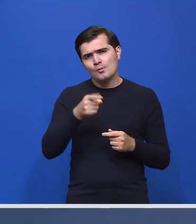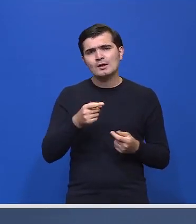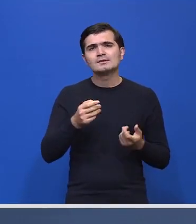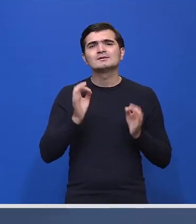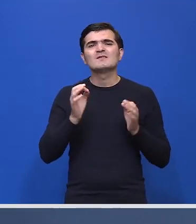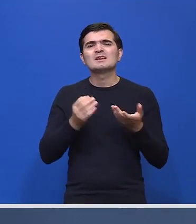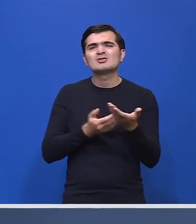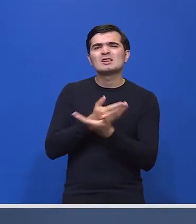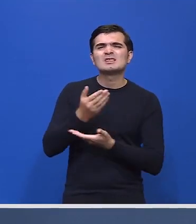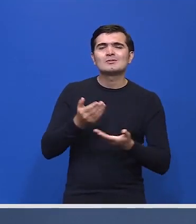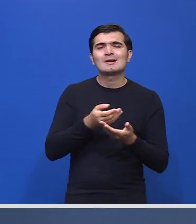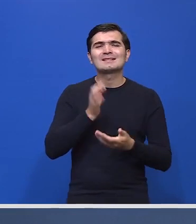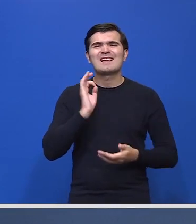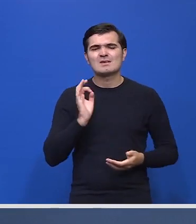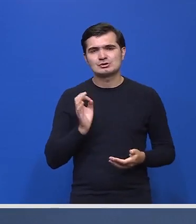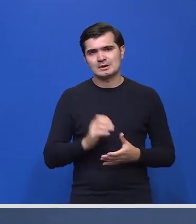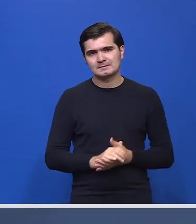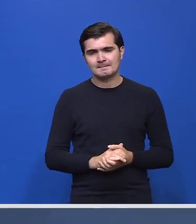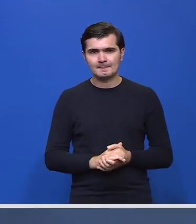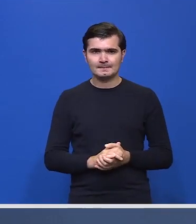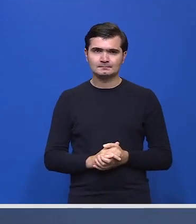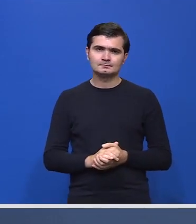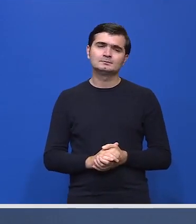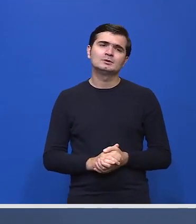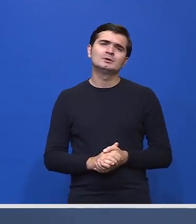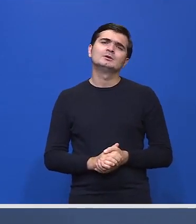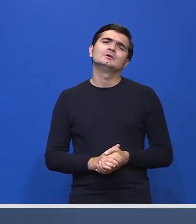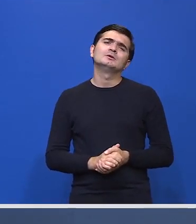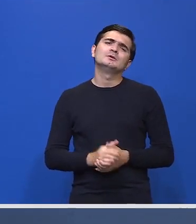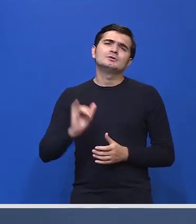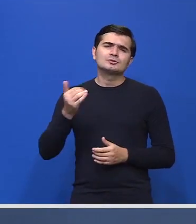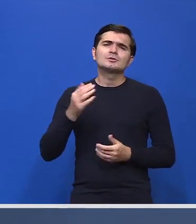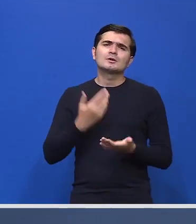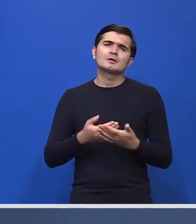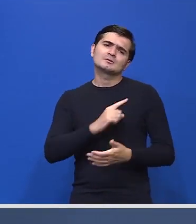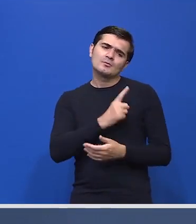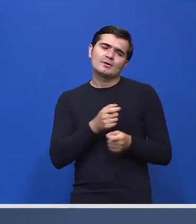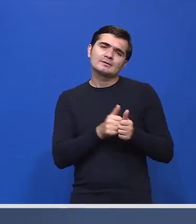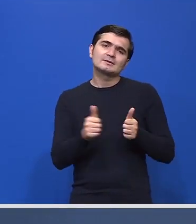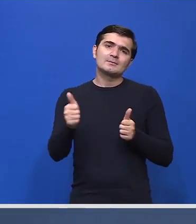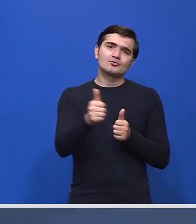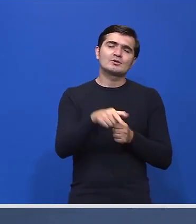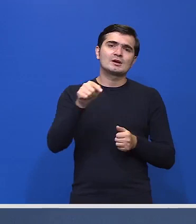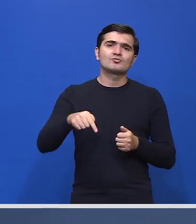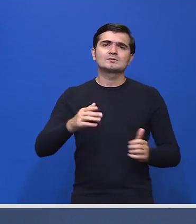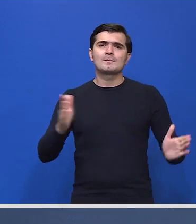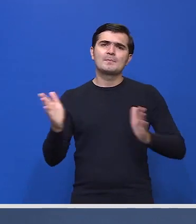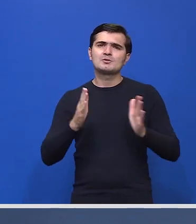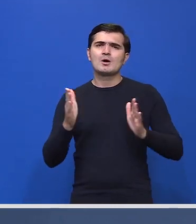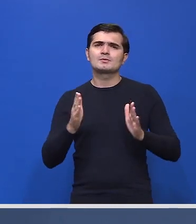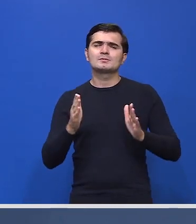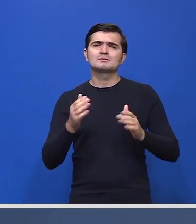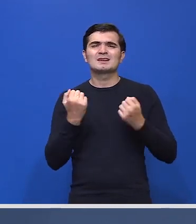gestionate în mod eficient și mai ales să poată să treacă cu bine peste această perioadă